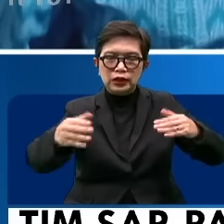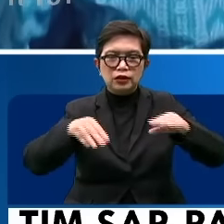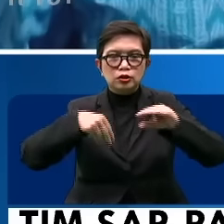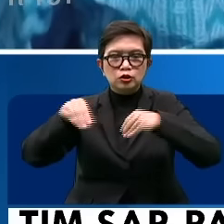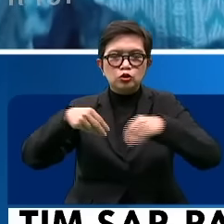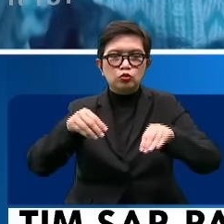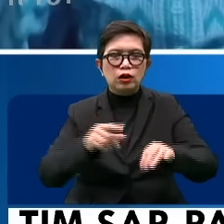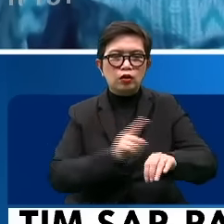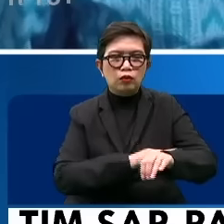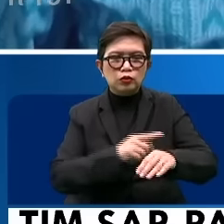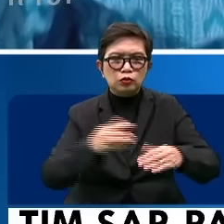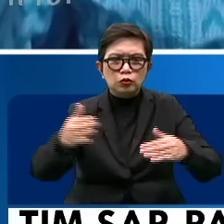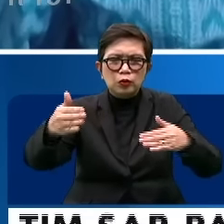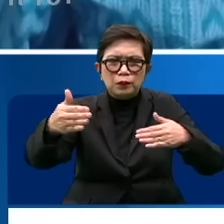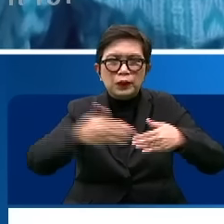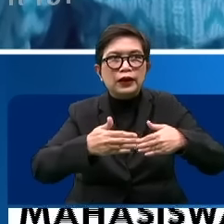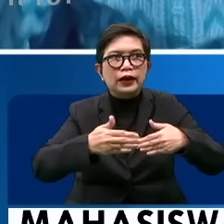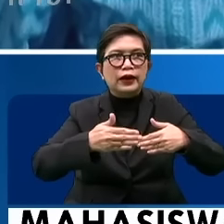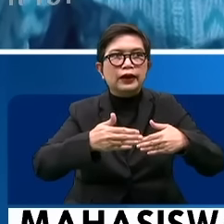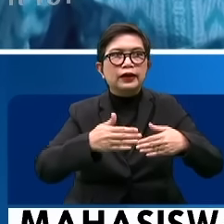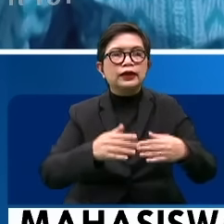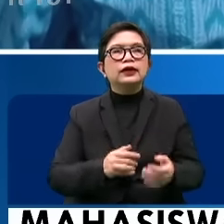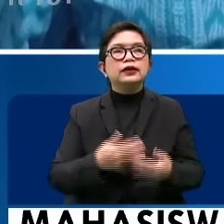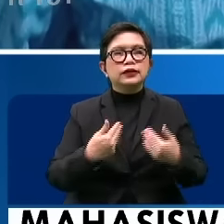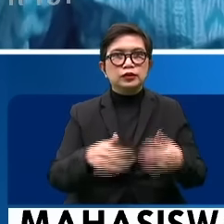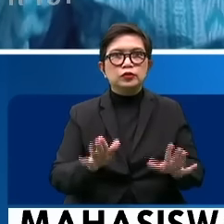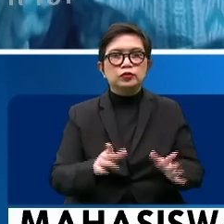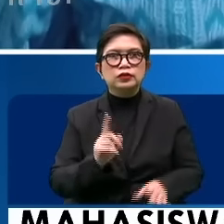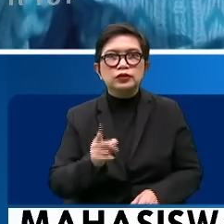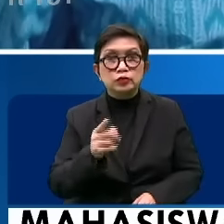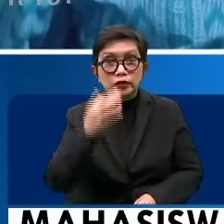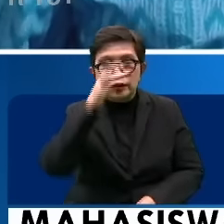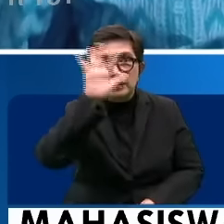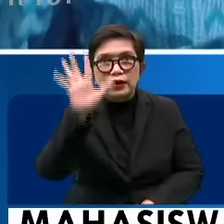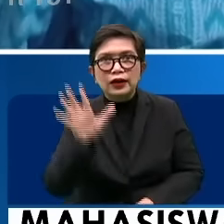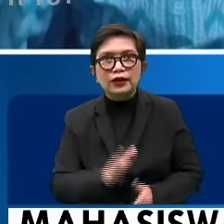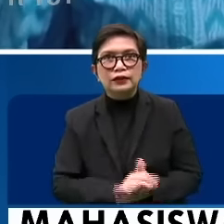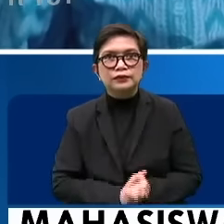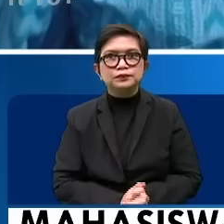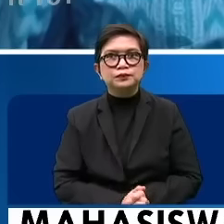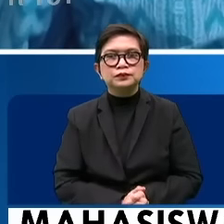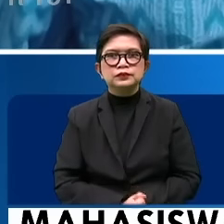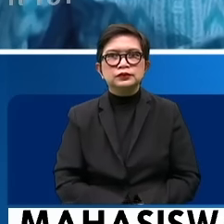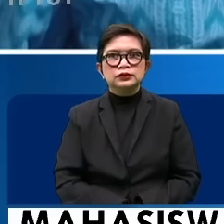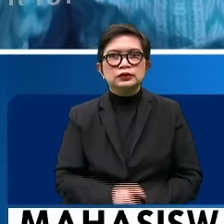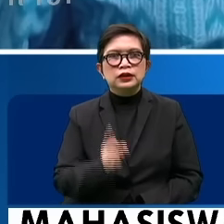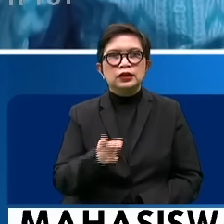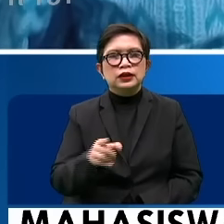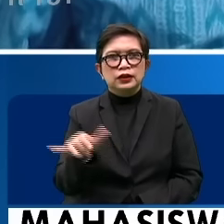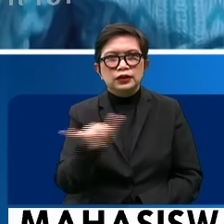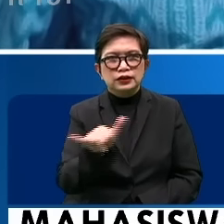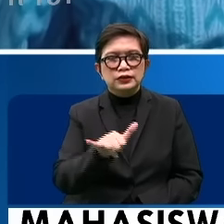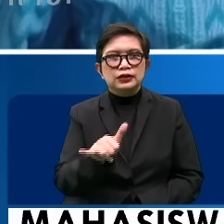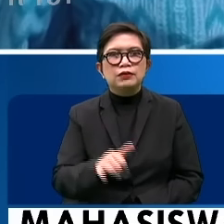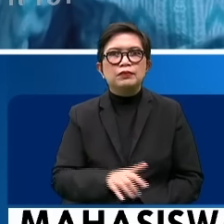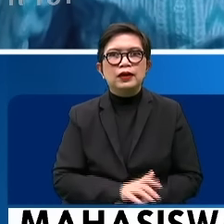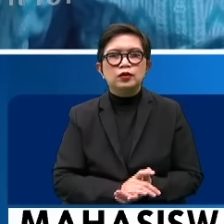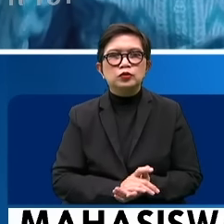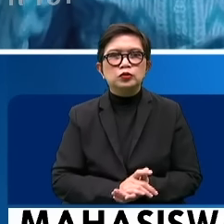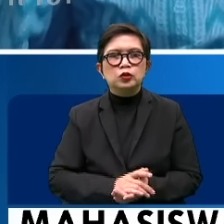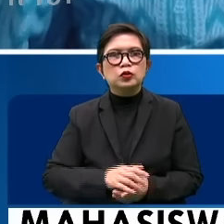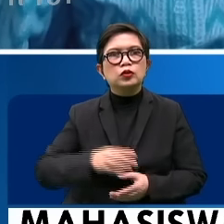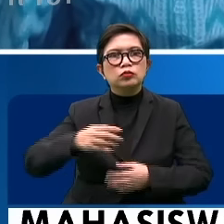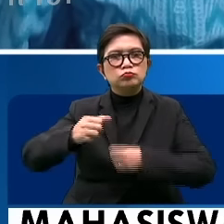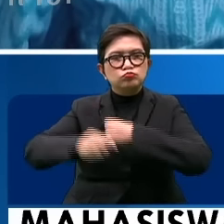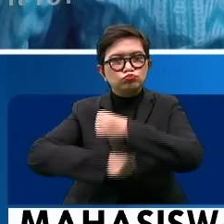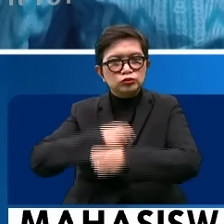pajak hotelnya gitu. Oke. Nah itu kira-kira yang menjadi gambaran. Nah ini juga terjadi di sektor hiburan. Sektor Baik. hiburan ini